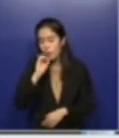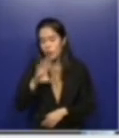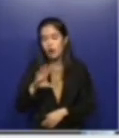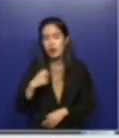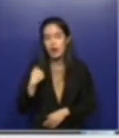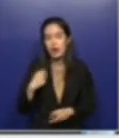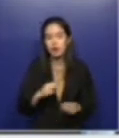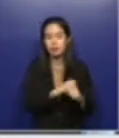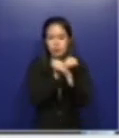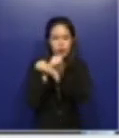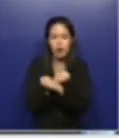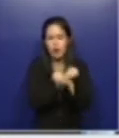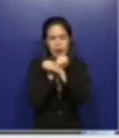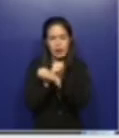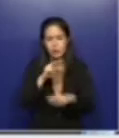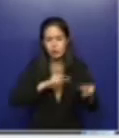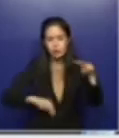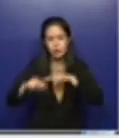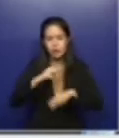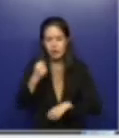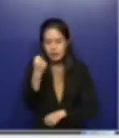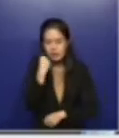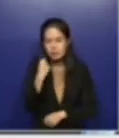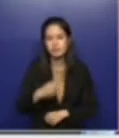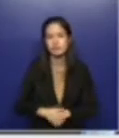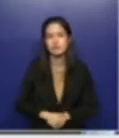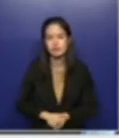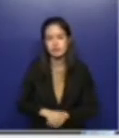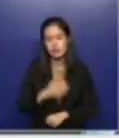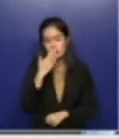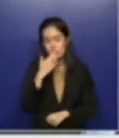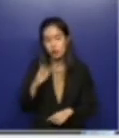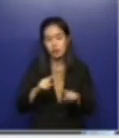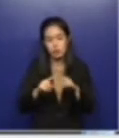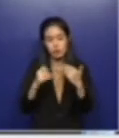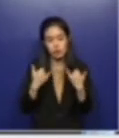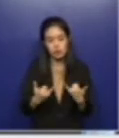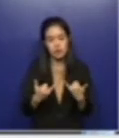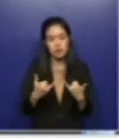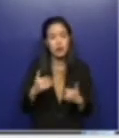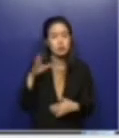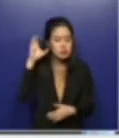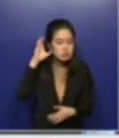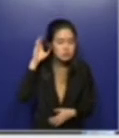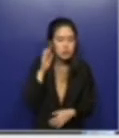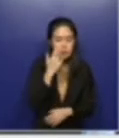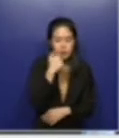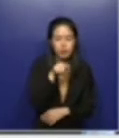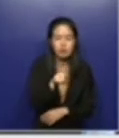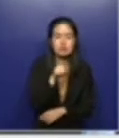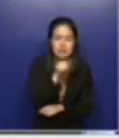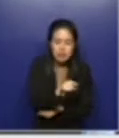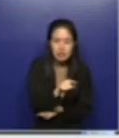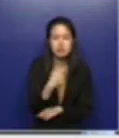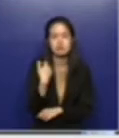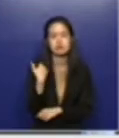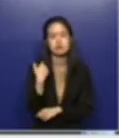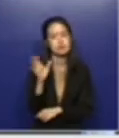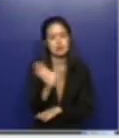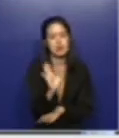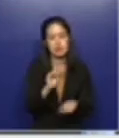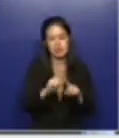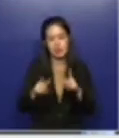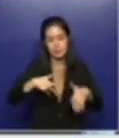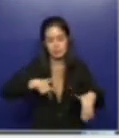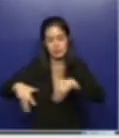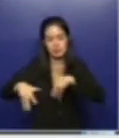กาดพี่น้องประชาชนเนี่ยมันไม่ตกหรอกครับไม่ใช่เขาเชื่อฟังคำสั่งคุณนะครับแต่เขารักตัวกลัวตายเขาดูแ